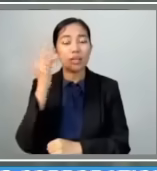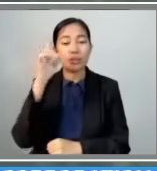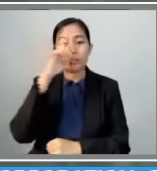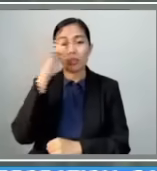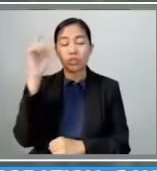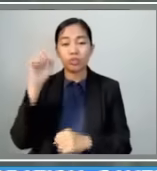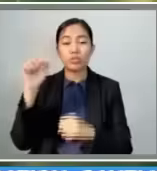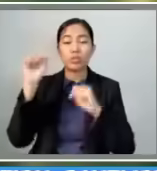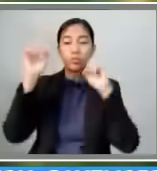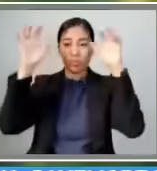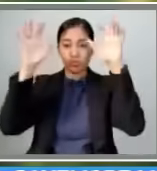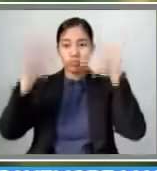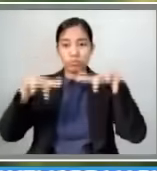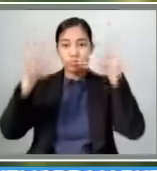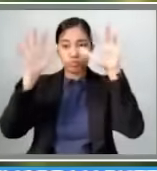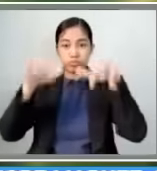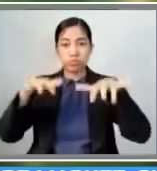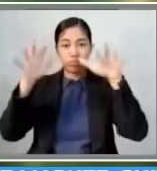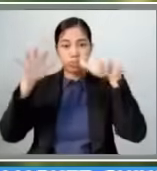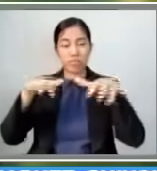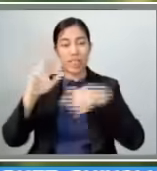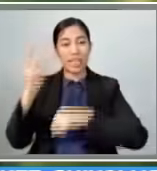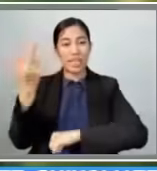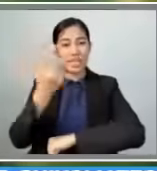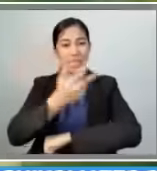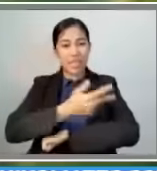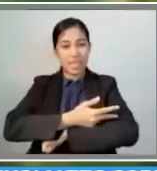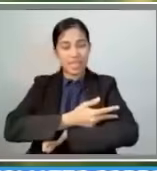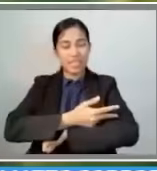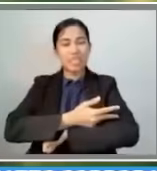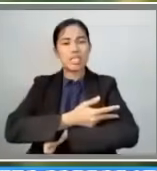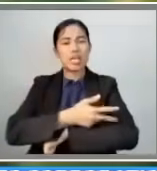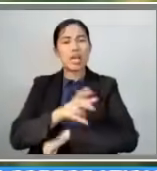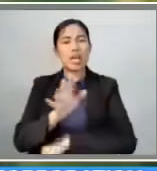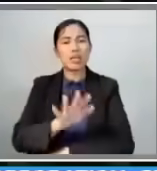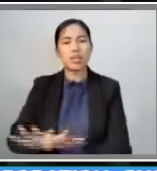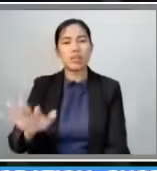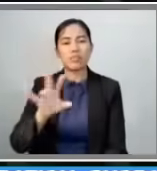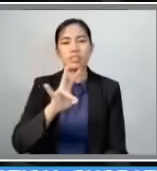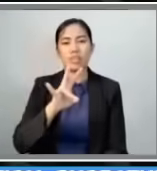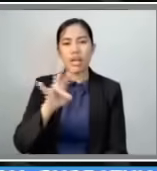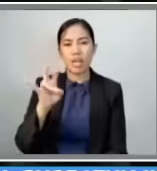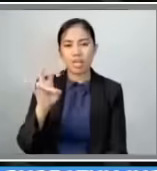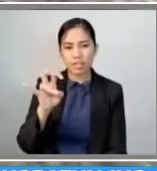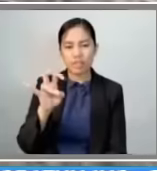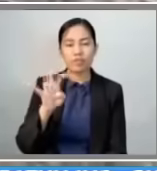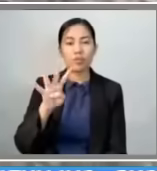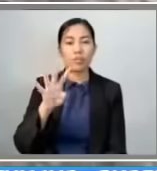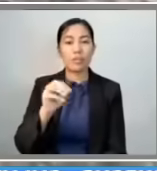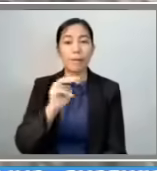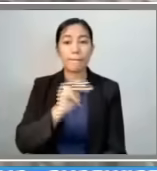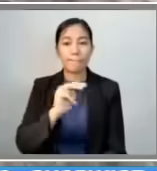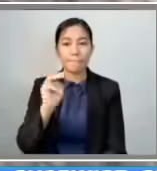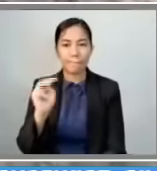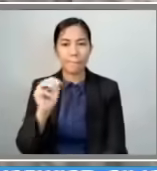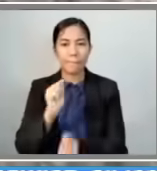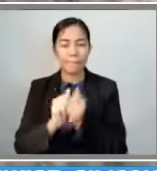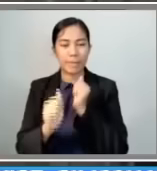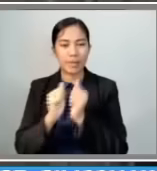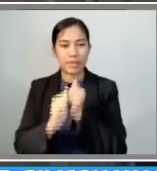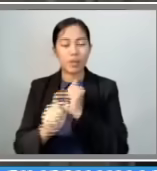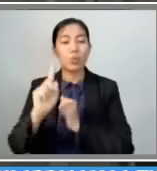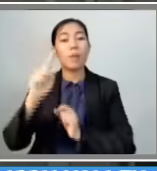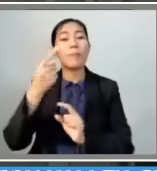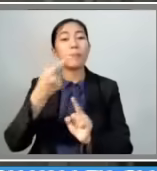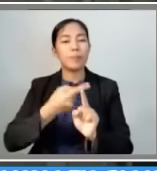loob ng 3 araw, umabot sa mahigit 740 millimeters. Katumbas na iyan ng isang buwang ulan base